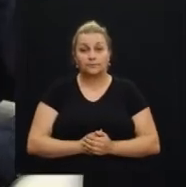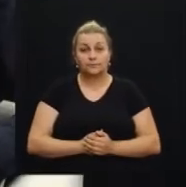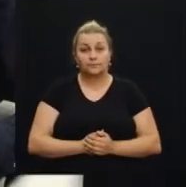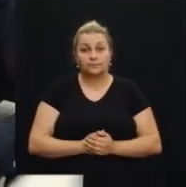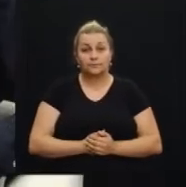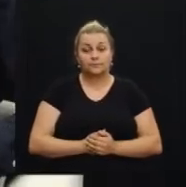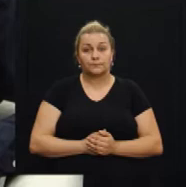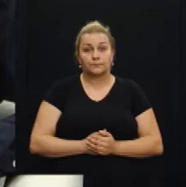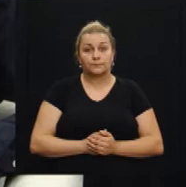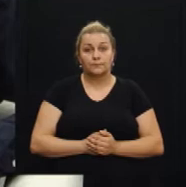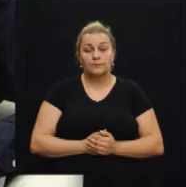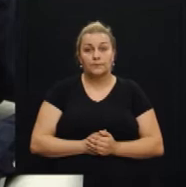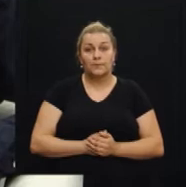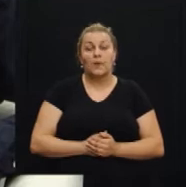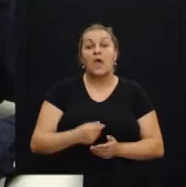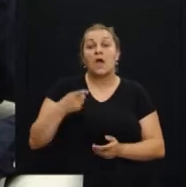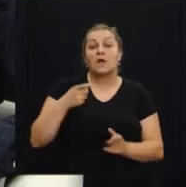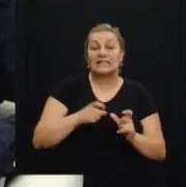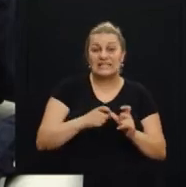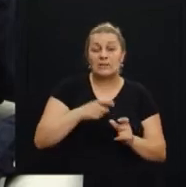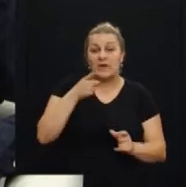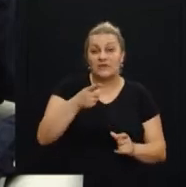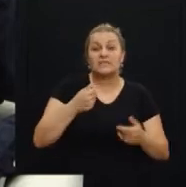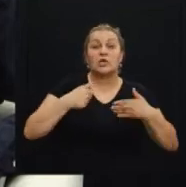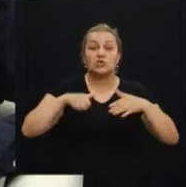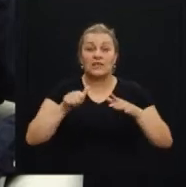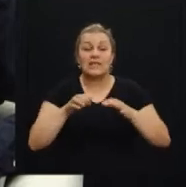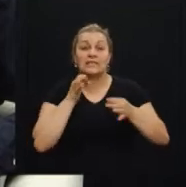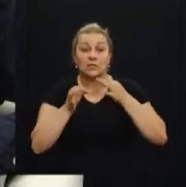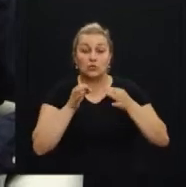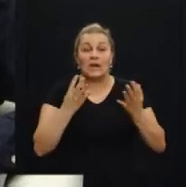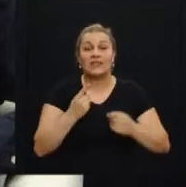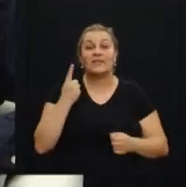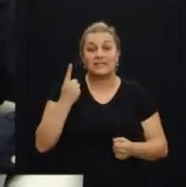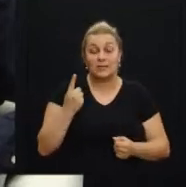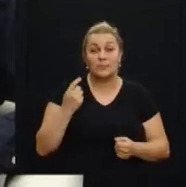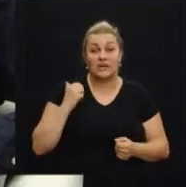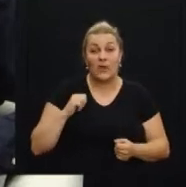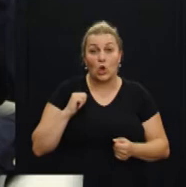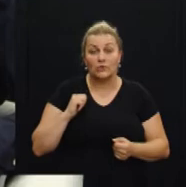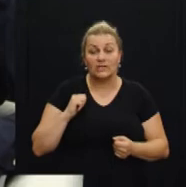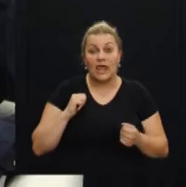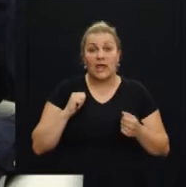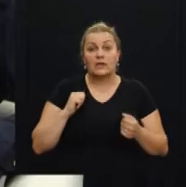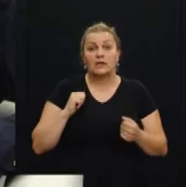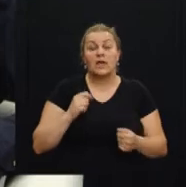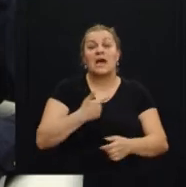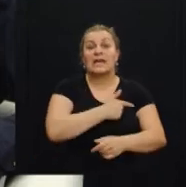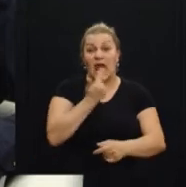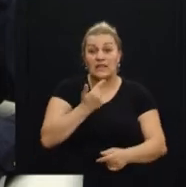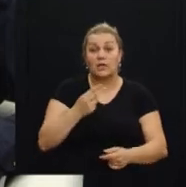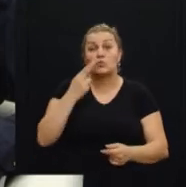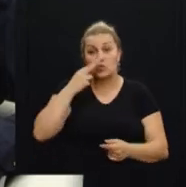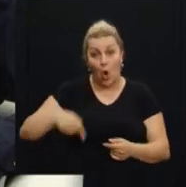Da, Stipe, vi ste 16. rujna, ako se ne varam, 1991. godine ranjeni